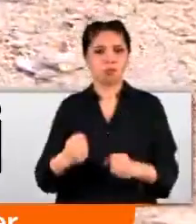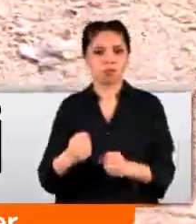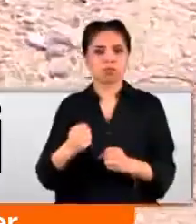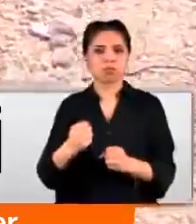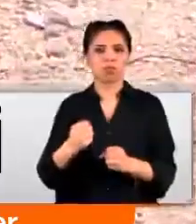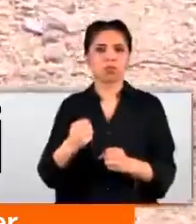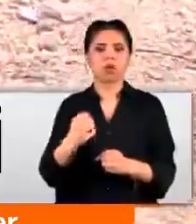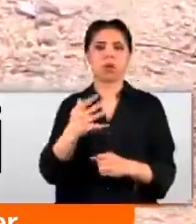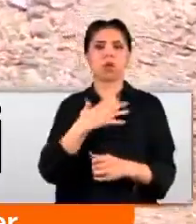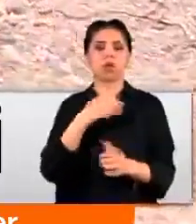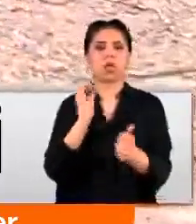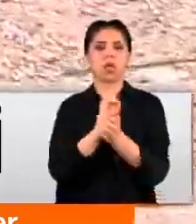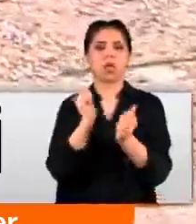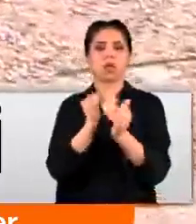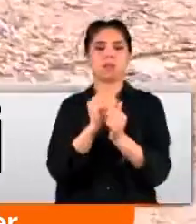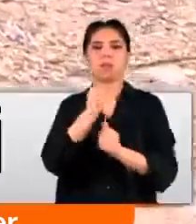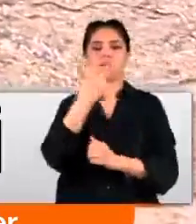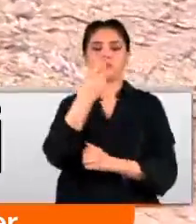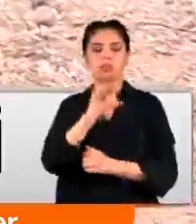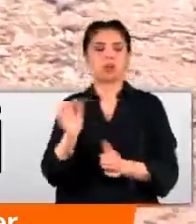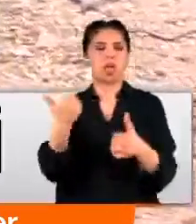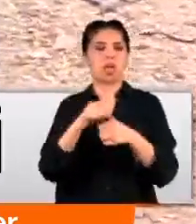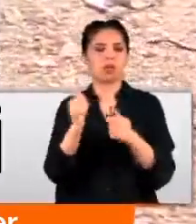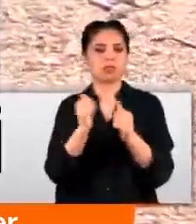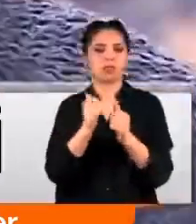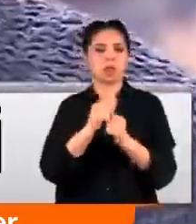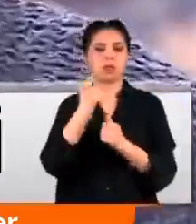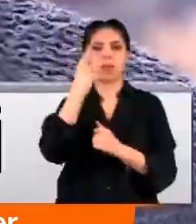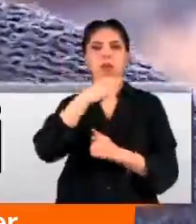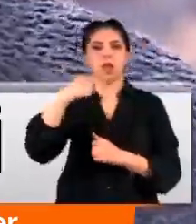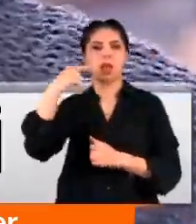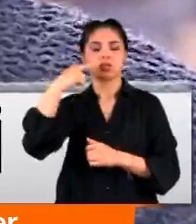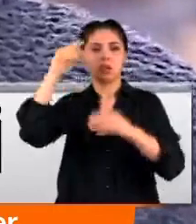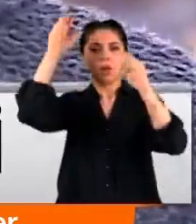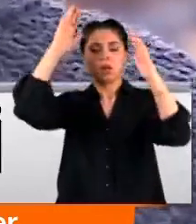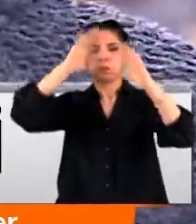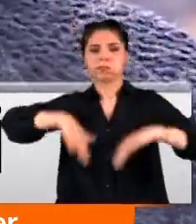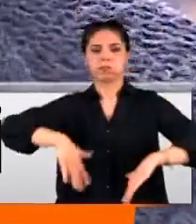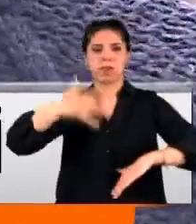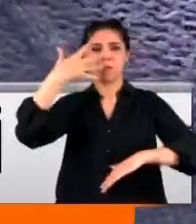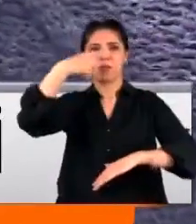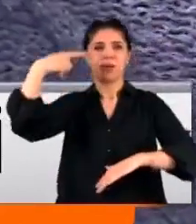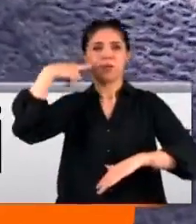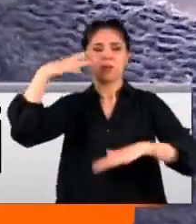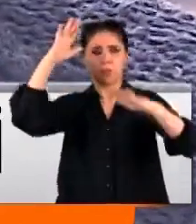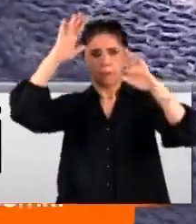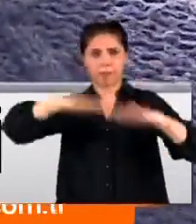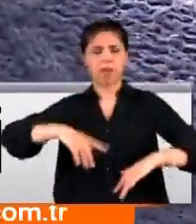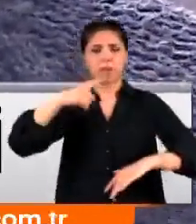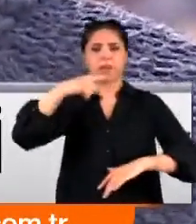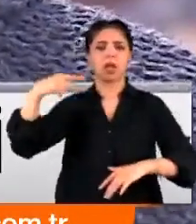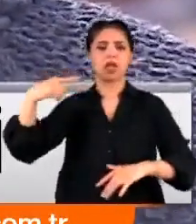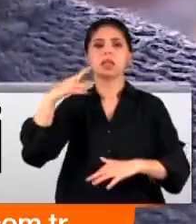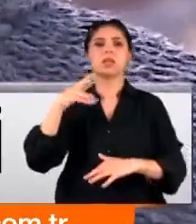anda kendini ailesiyle beraber, 3 çocuğu ve eşiyle beraber 1. katta buldu. 5. kattaydınız. Aynen, 5. kattan 1. kata